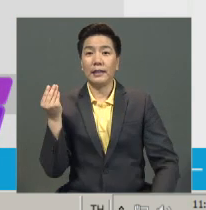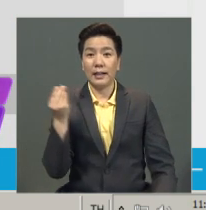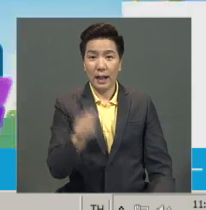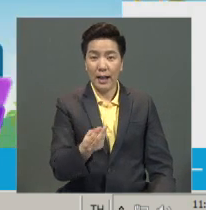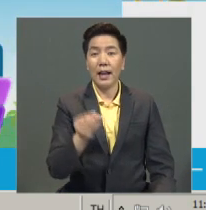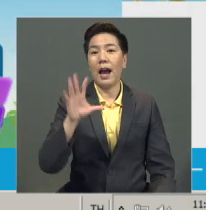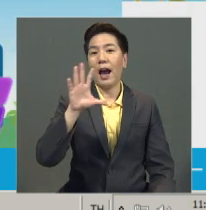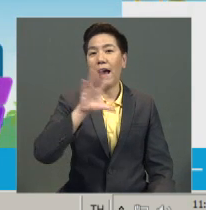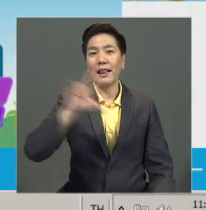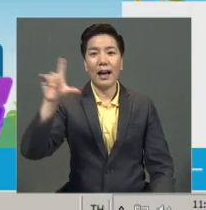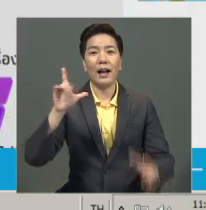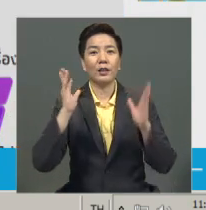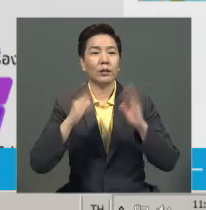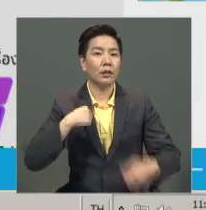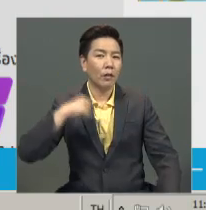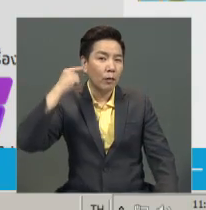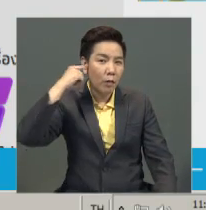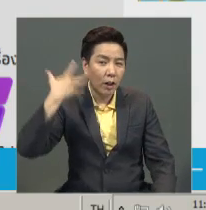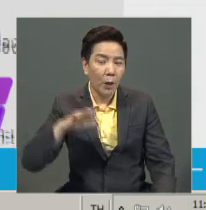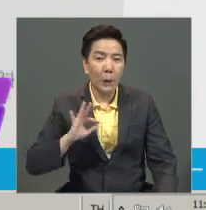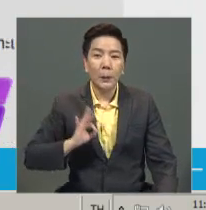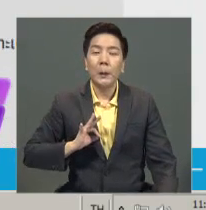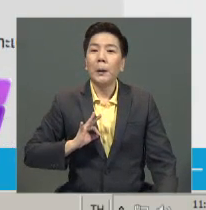จากจำนวนสิทธิ์ที่กำหนดไว้ไม่เกิน 5ล้าน10